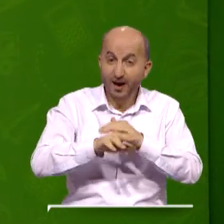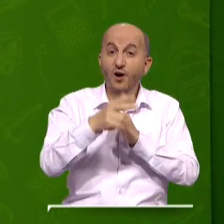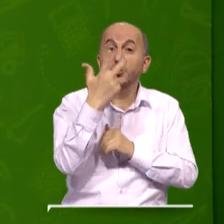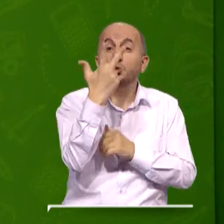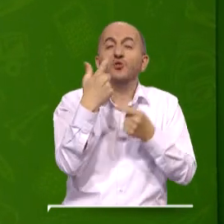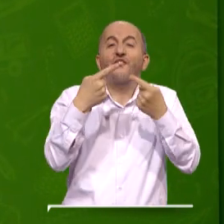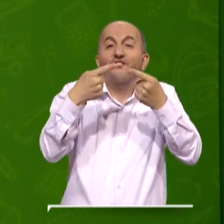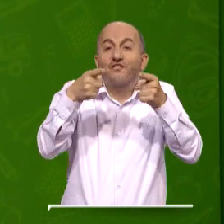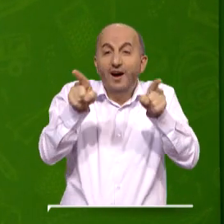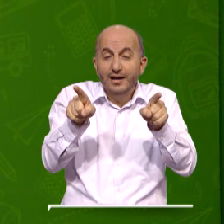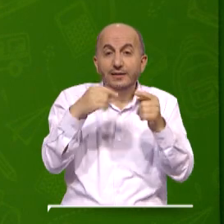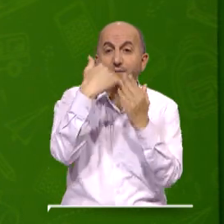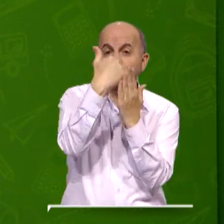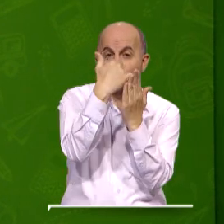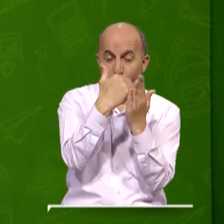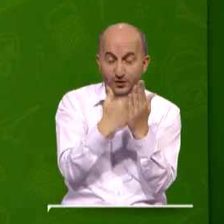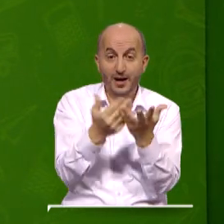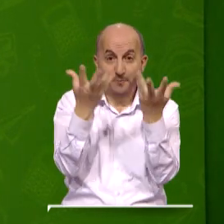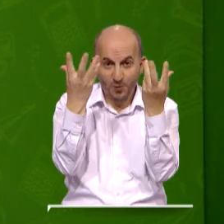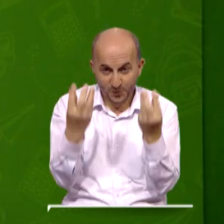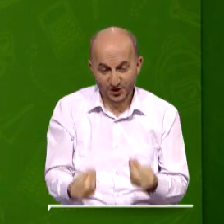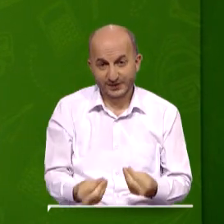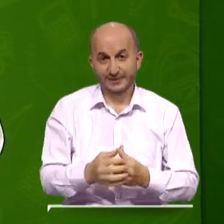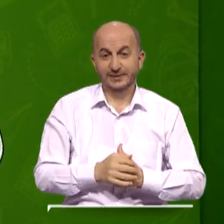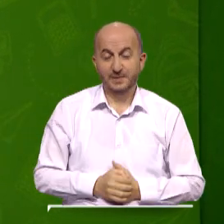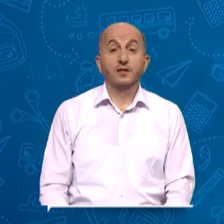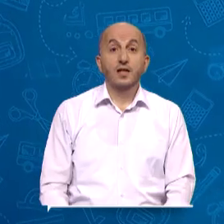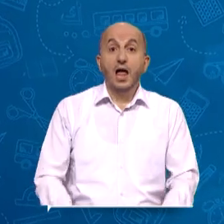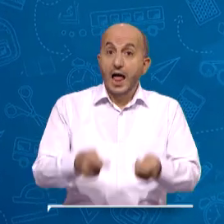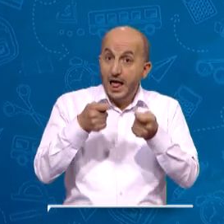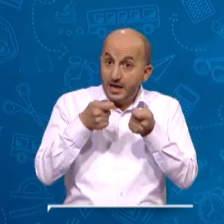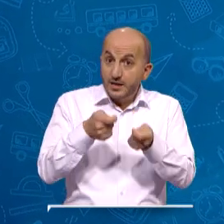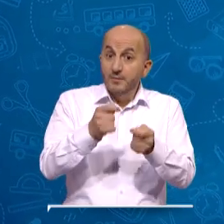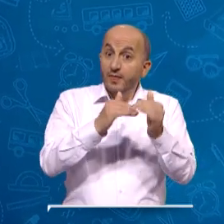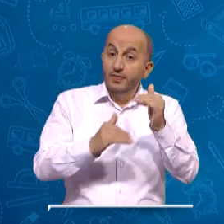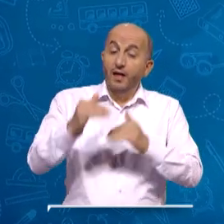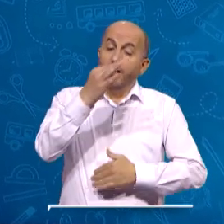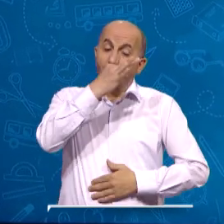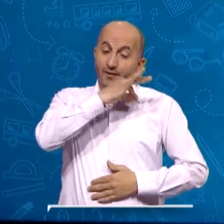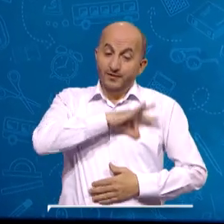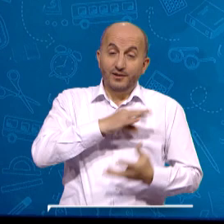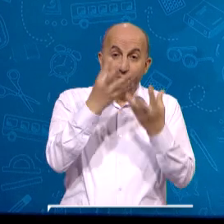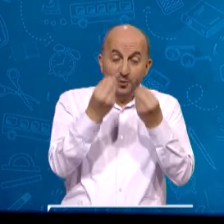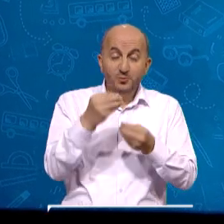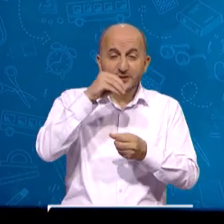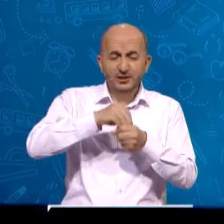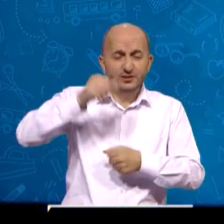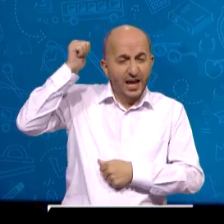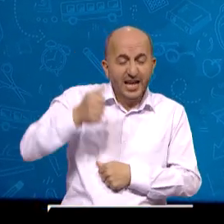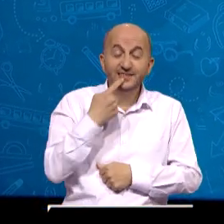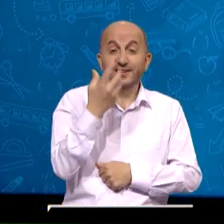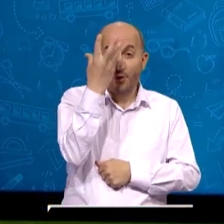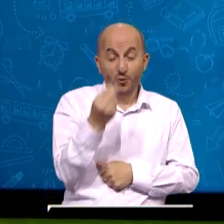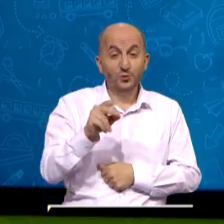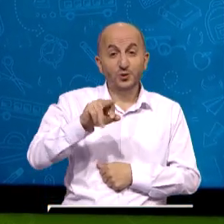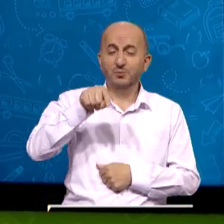üç farklı program oluşacaktır eğitimlerin daha verimli olması için her sene